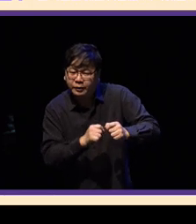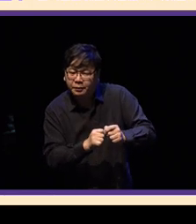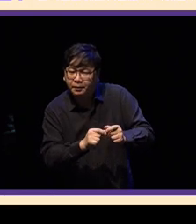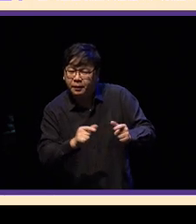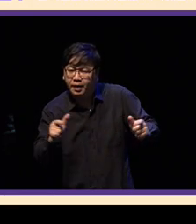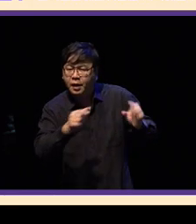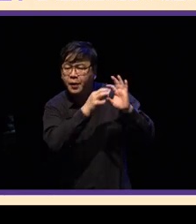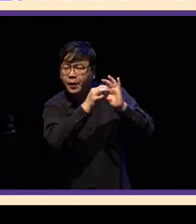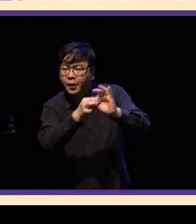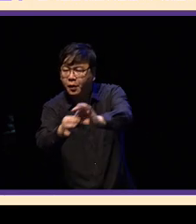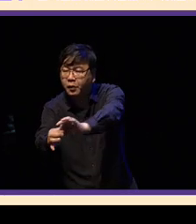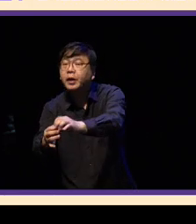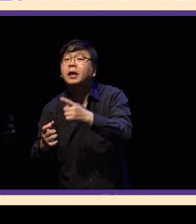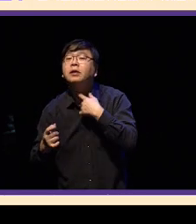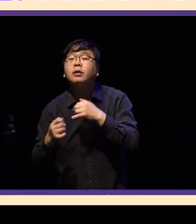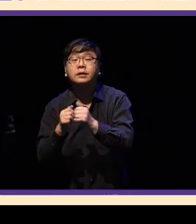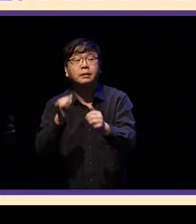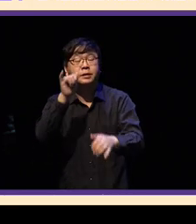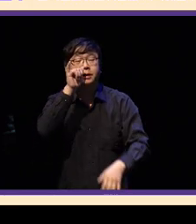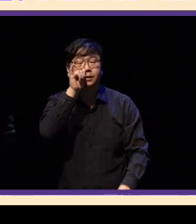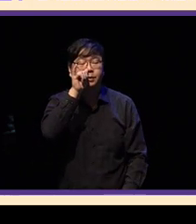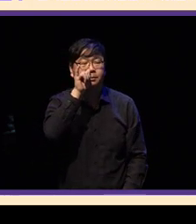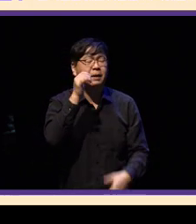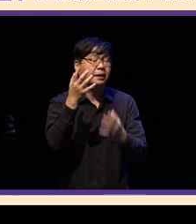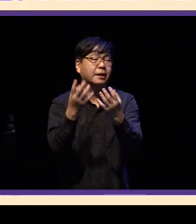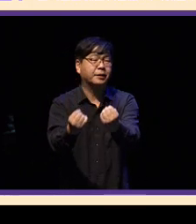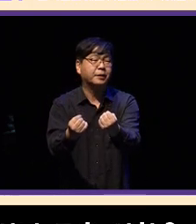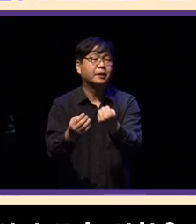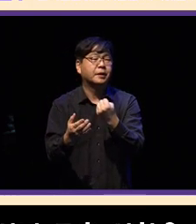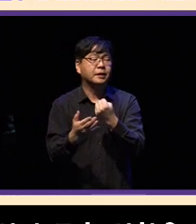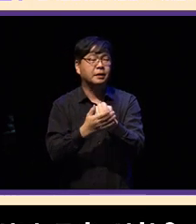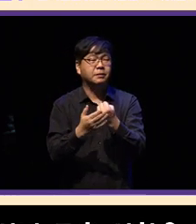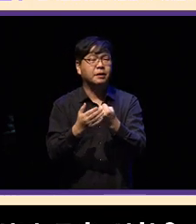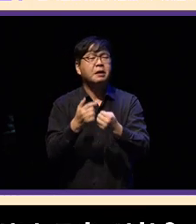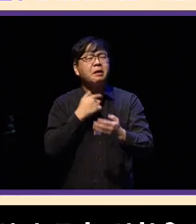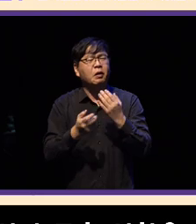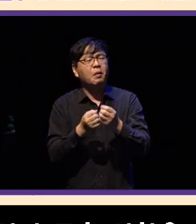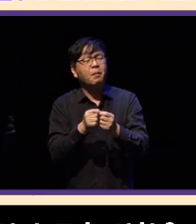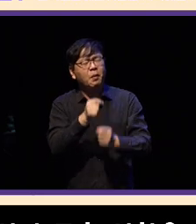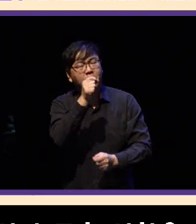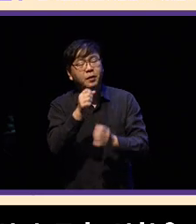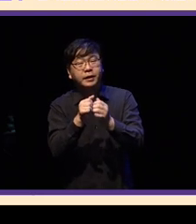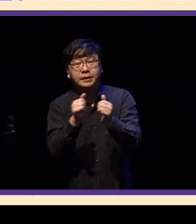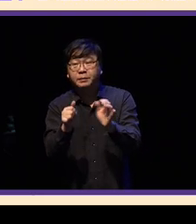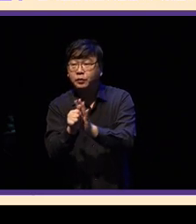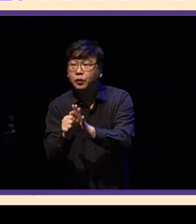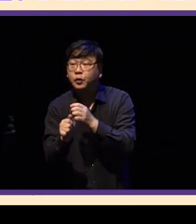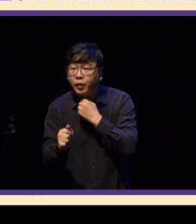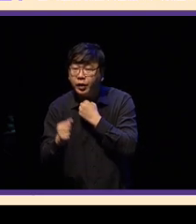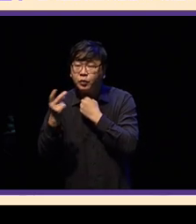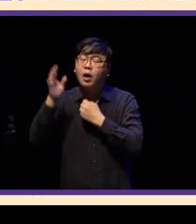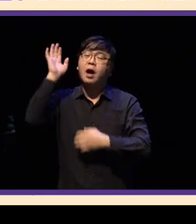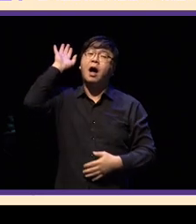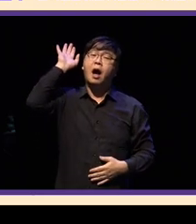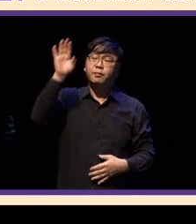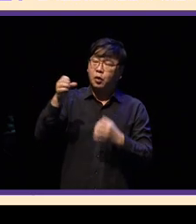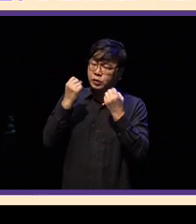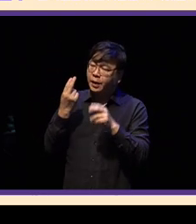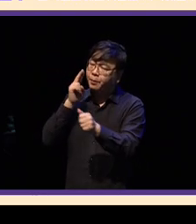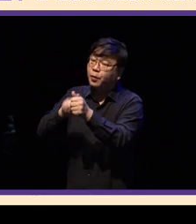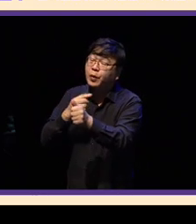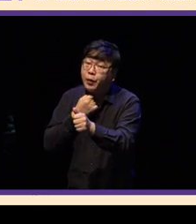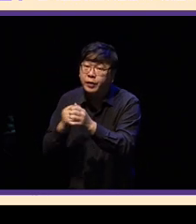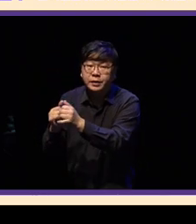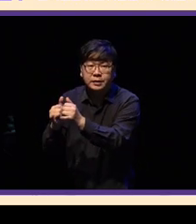그야말로 중추 역할을 하신 분들이 계십니다. 그래서 어떻게 보면 그런 분들을 위해서 또 앞으로도 그런 일을 하실 분들을